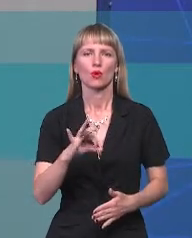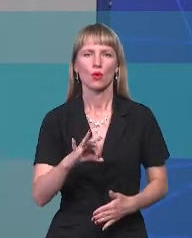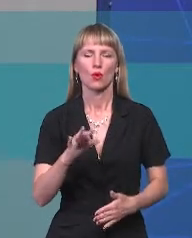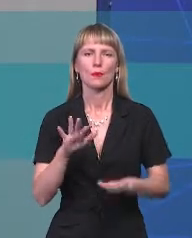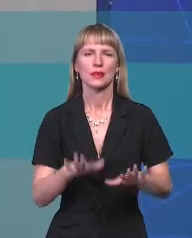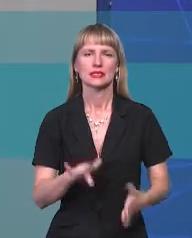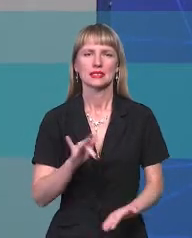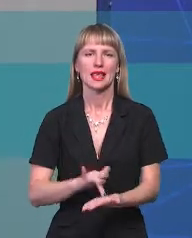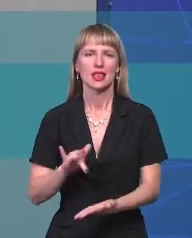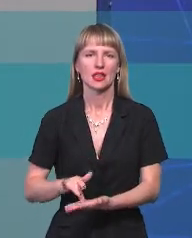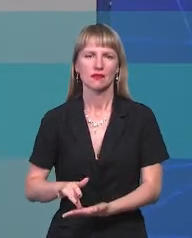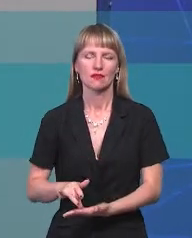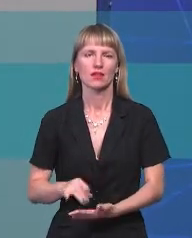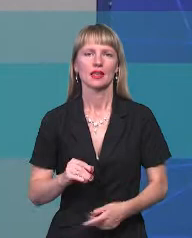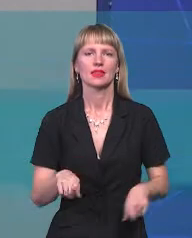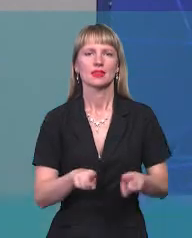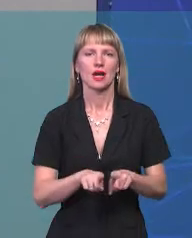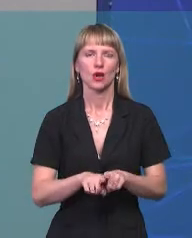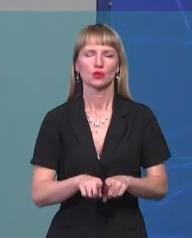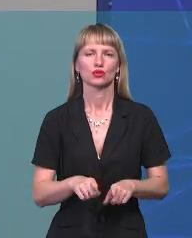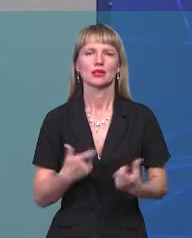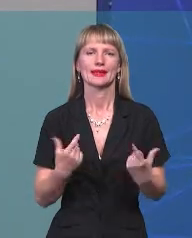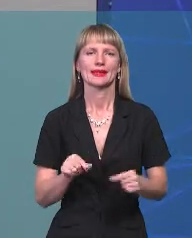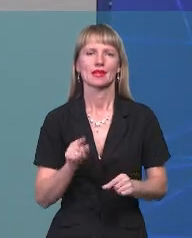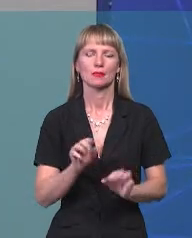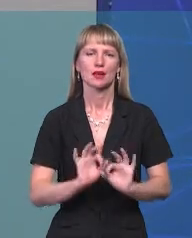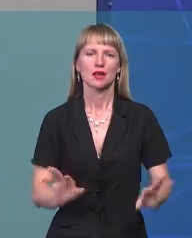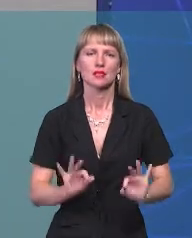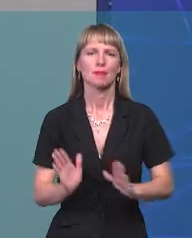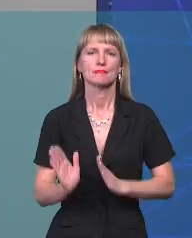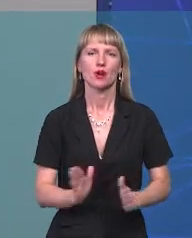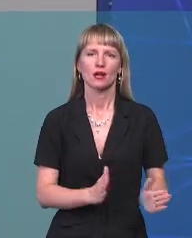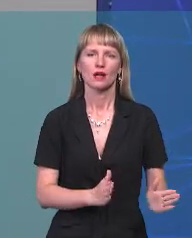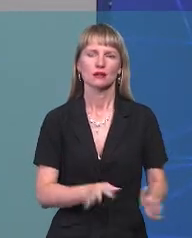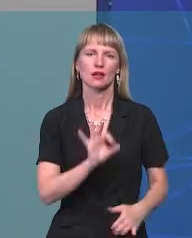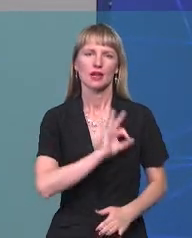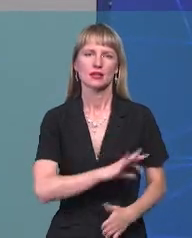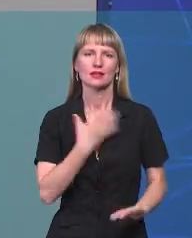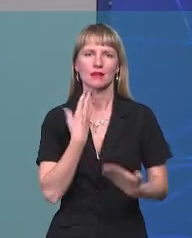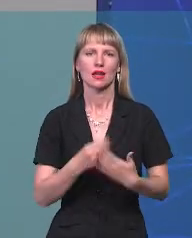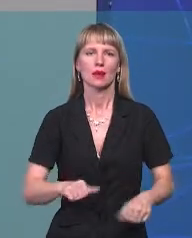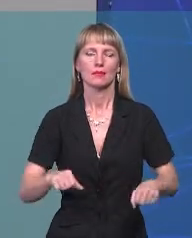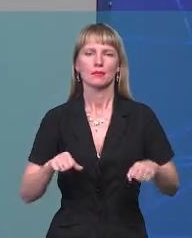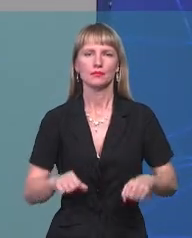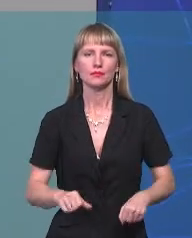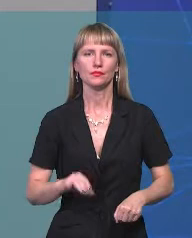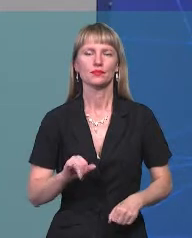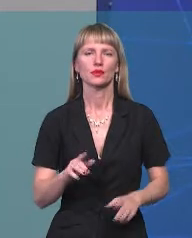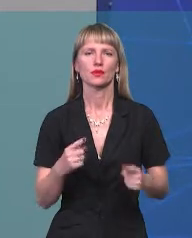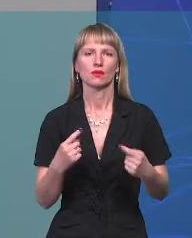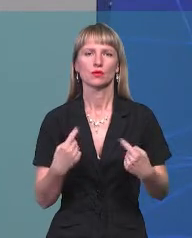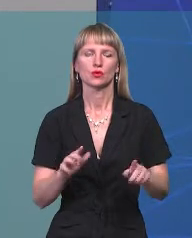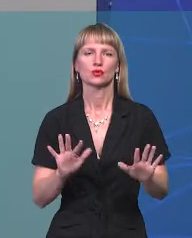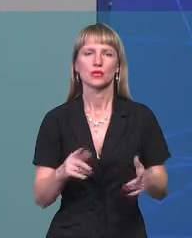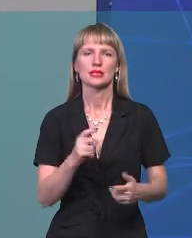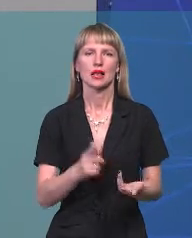центрів, а також де їм роз'яснять порядок реалізації своїх прав, а у певних випадках